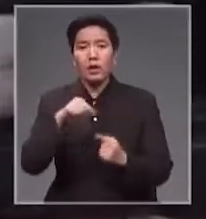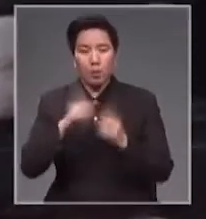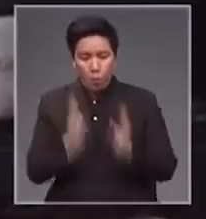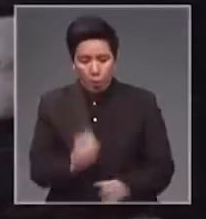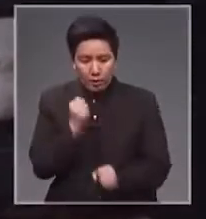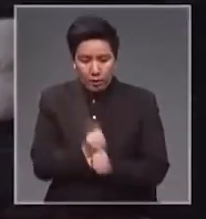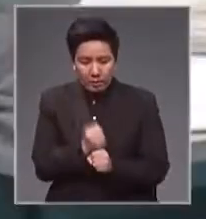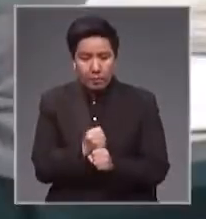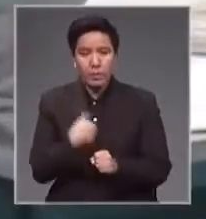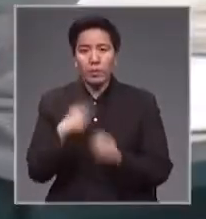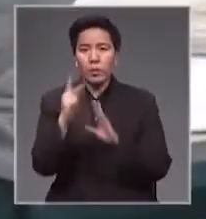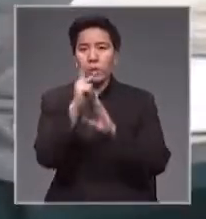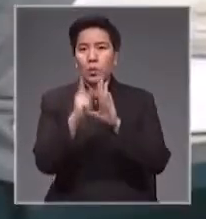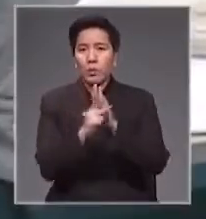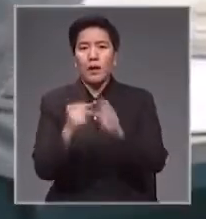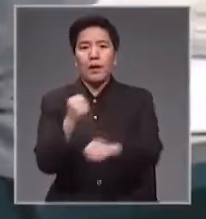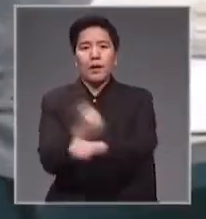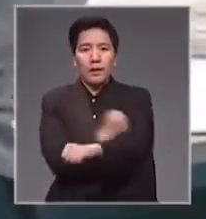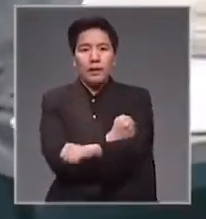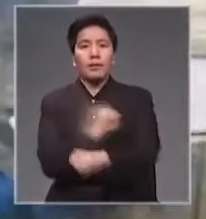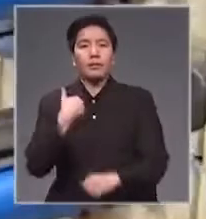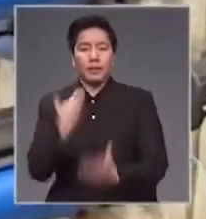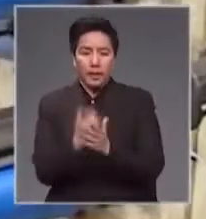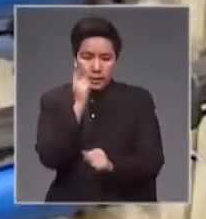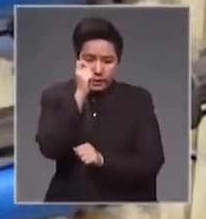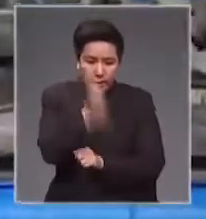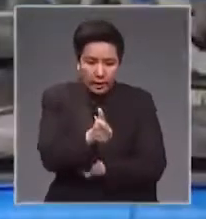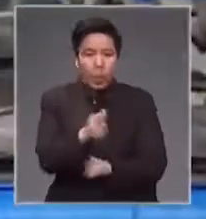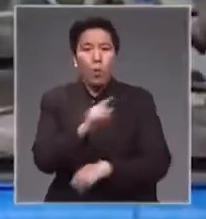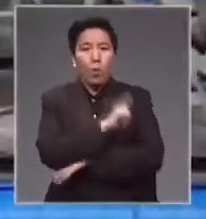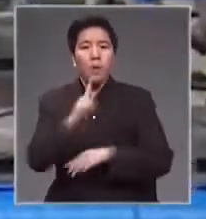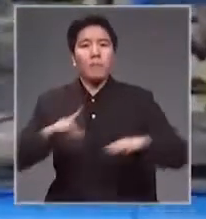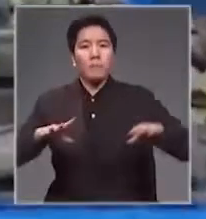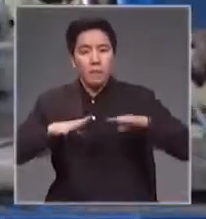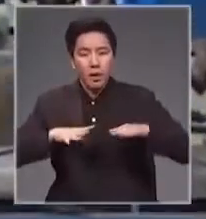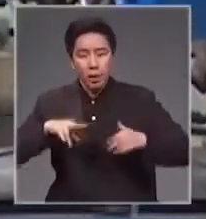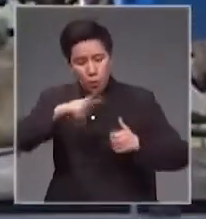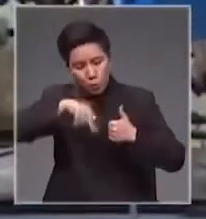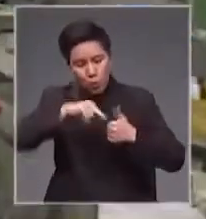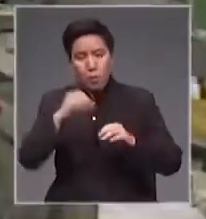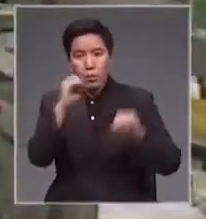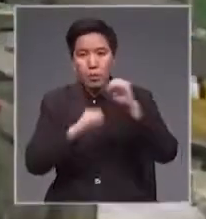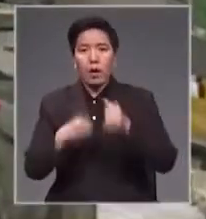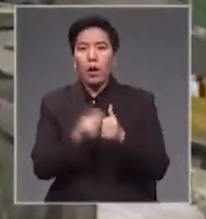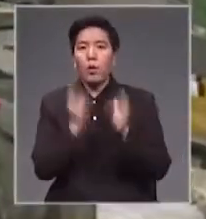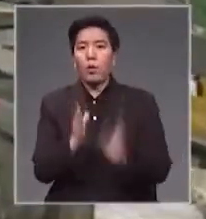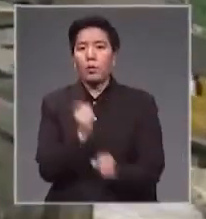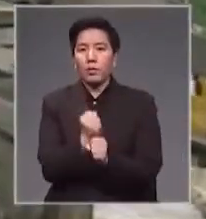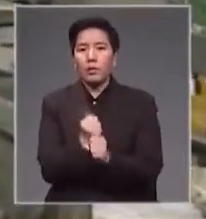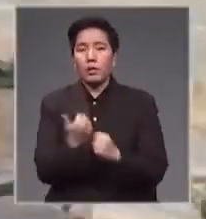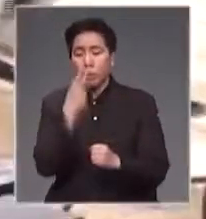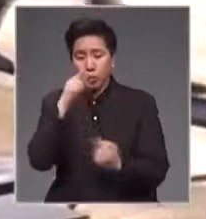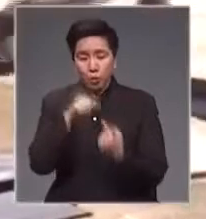เรามีกฎหมายคุ้มครองสิทธิแรงงานในเรื่องของค่าจ้างวันหยุดและการดูแลความปลอดภัยในการทำงานซึ่งครอบคลุมทั้งแรงงานไ